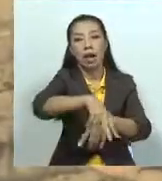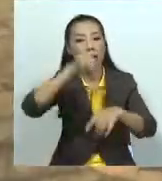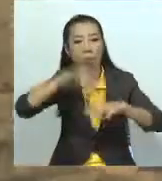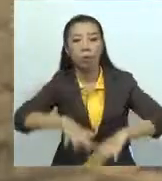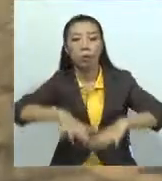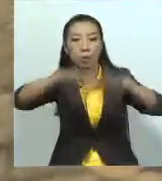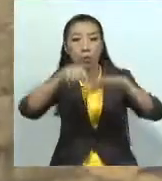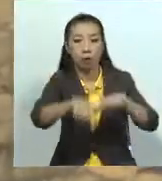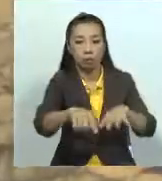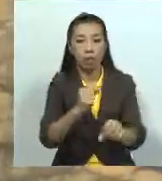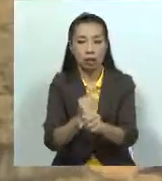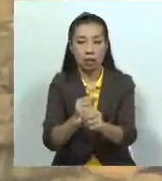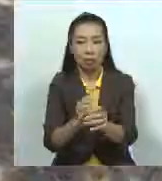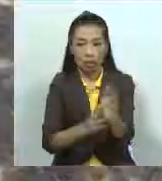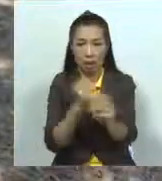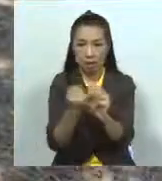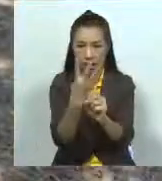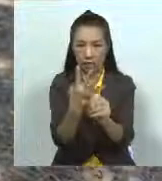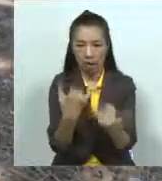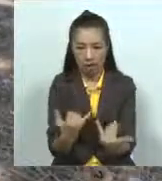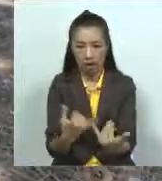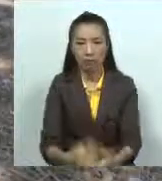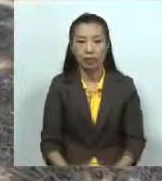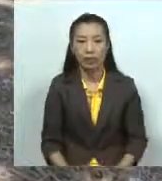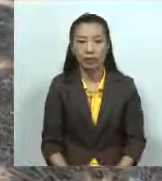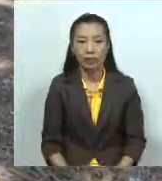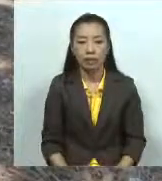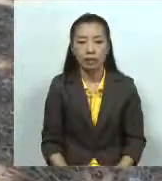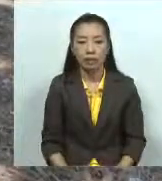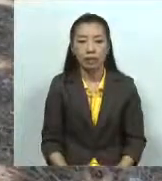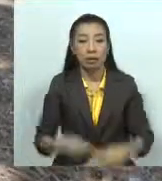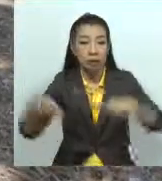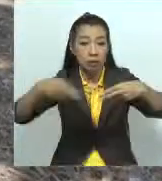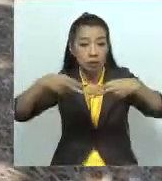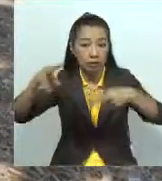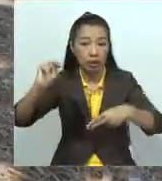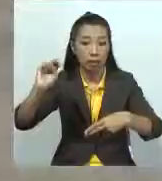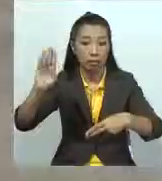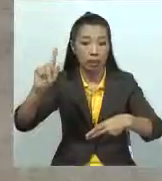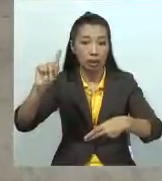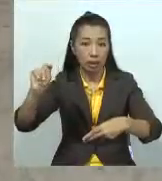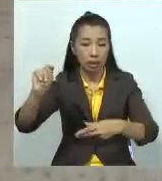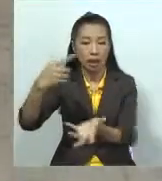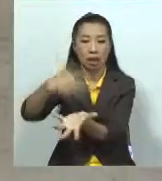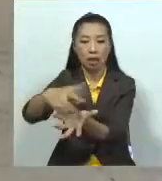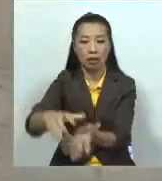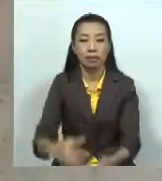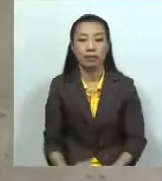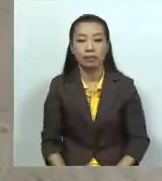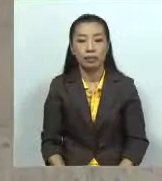ำเนินโครงการมาเป็นปีที่4แล้วเมธัศน์แจ่มสีเสกสมแจ้งกิจทีมข่าวเฉพาะกิจรายงาน